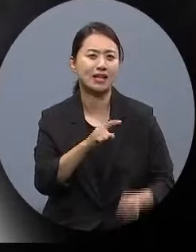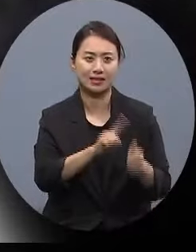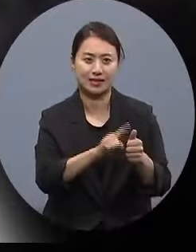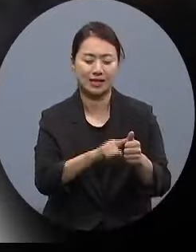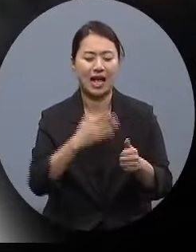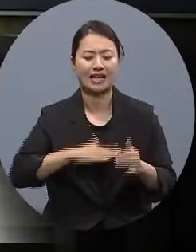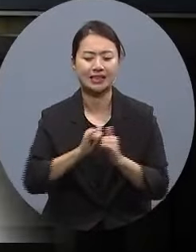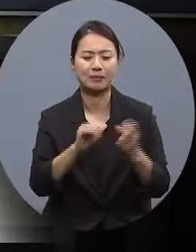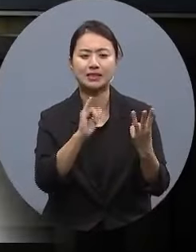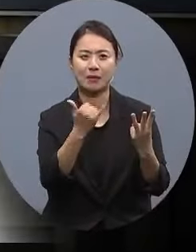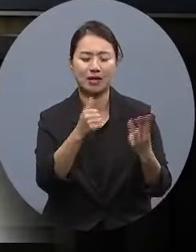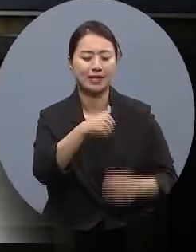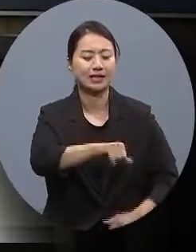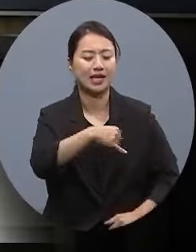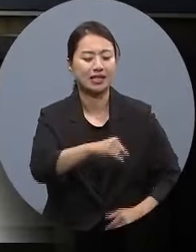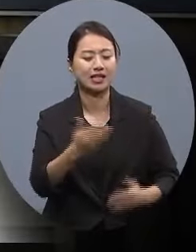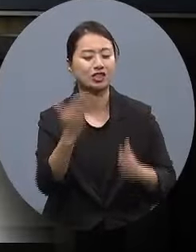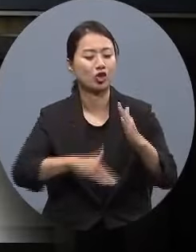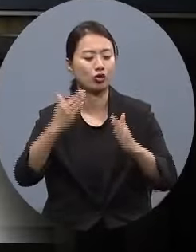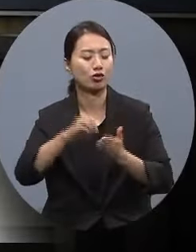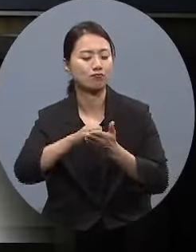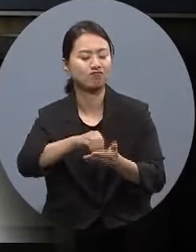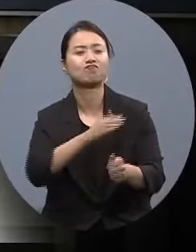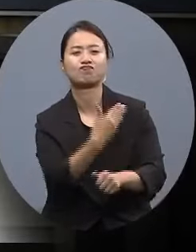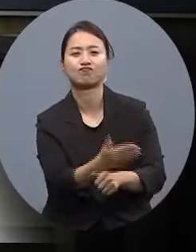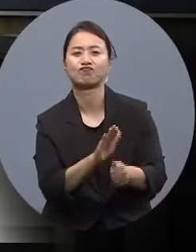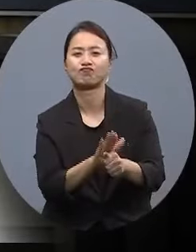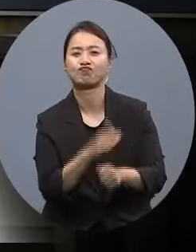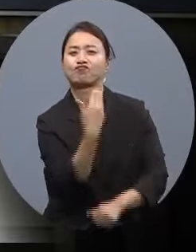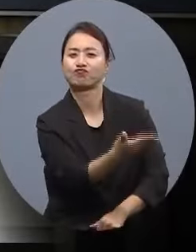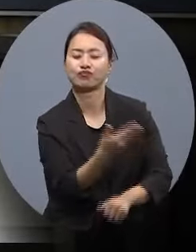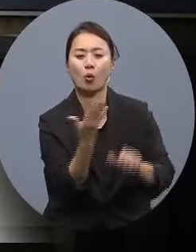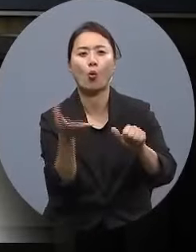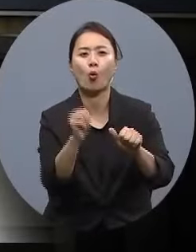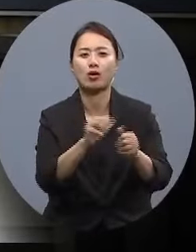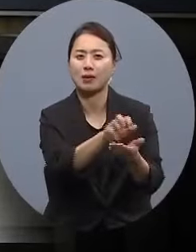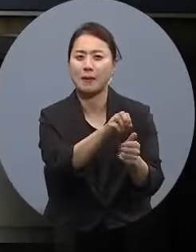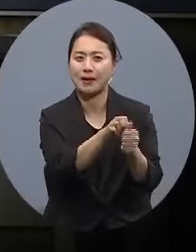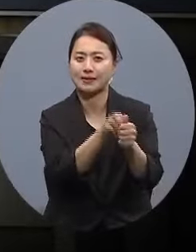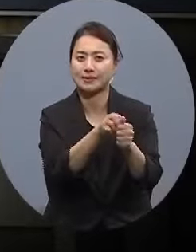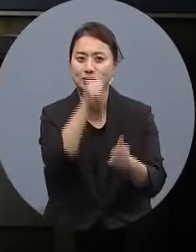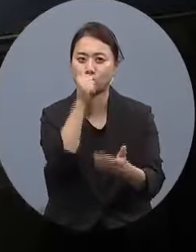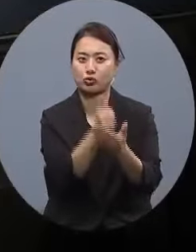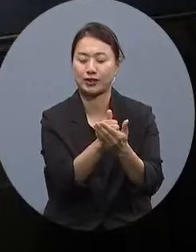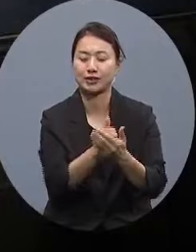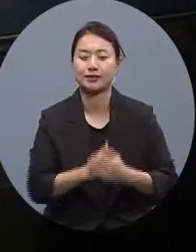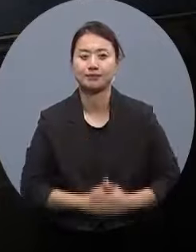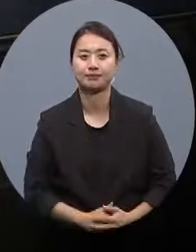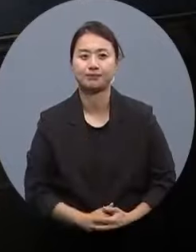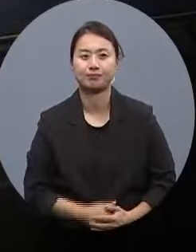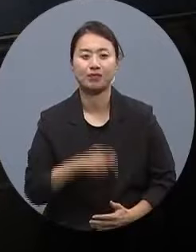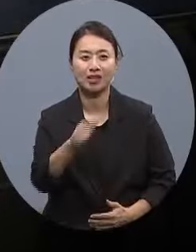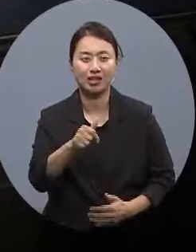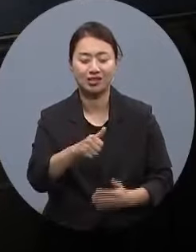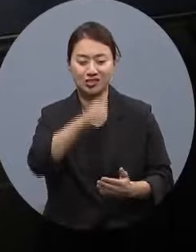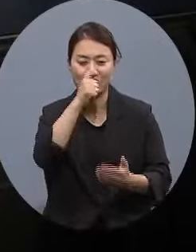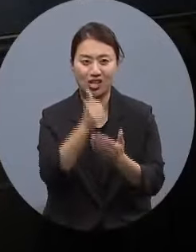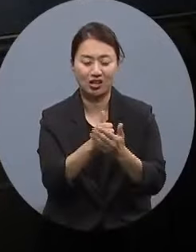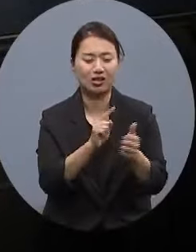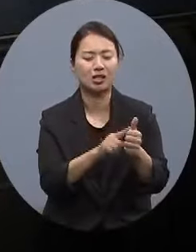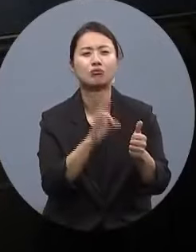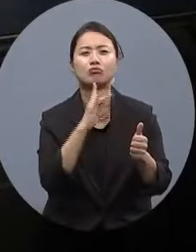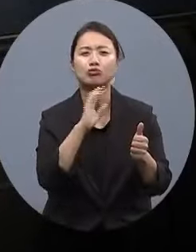지인 세명에게 자를 정규직으로 취업시켜 주겠다며 5억원을 받아 가로 혐의를 받고 있습니다 이런 취업사기를 버린 건